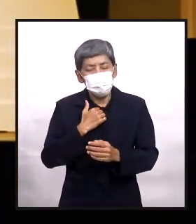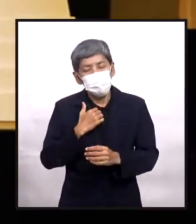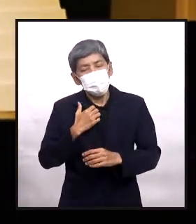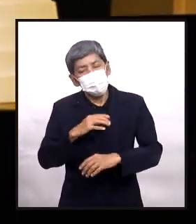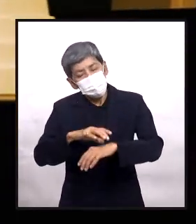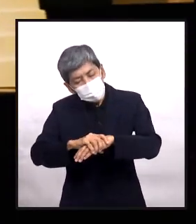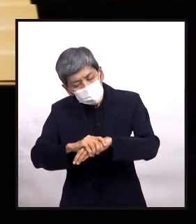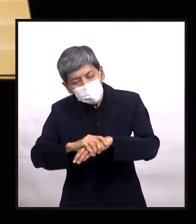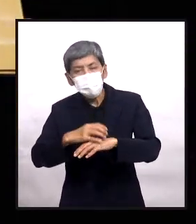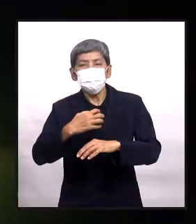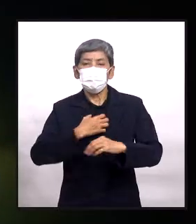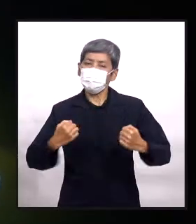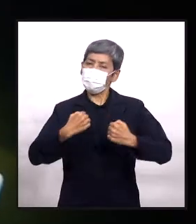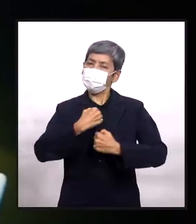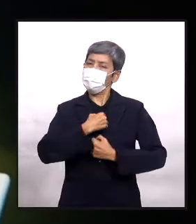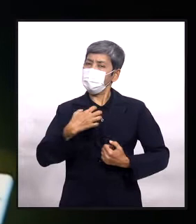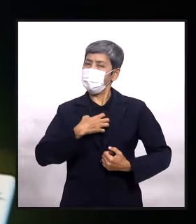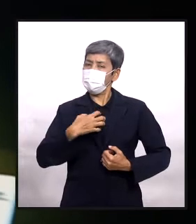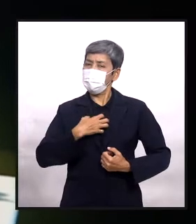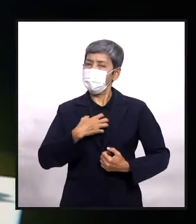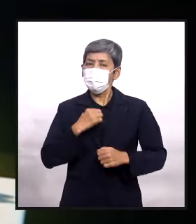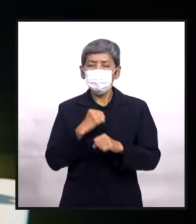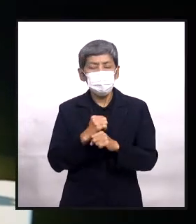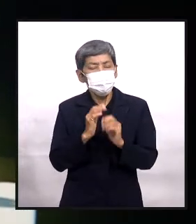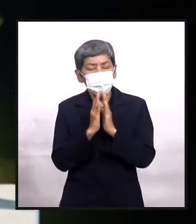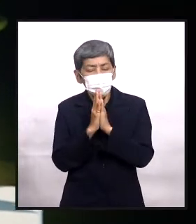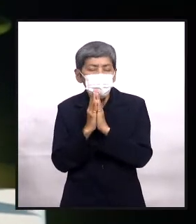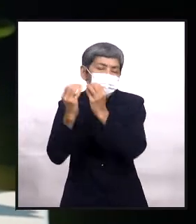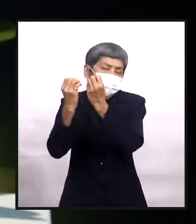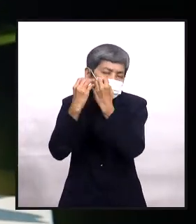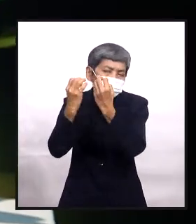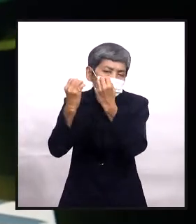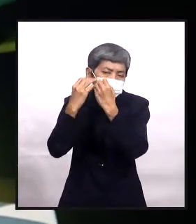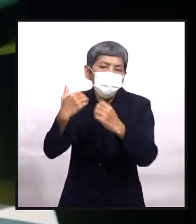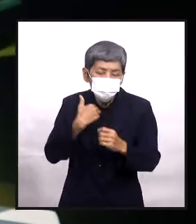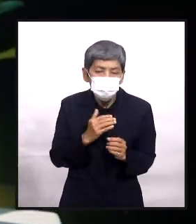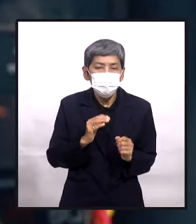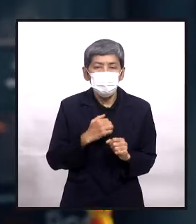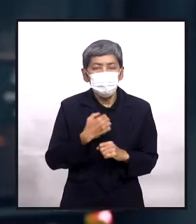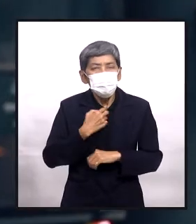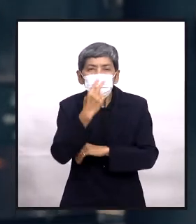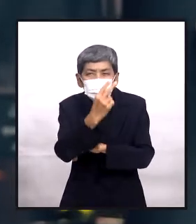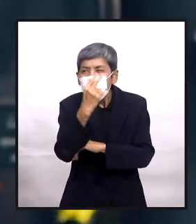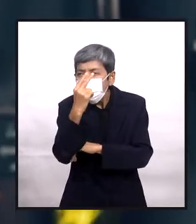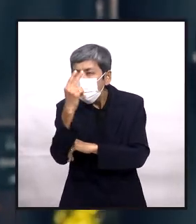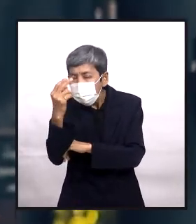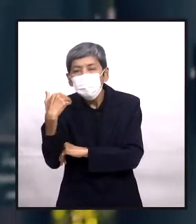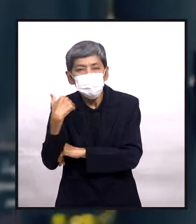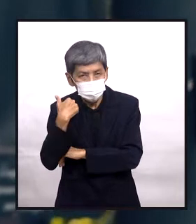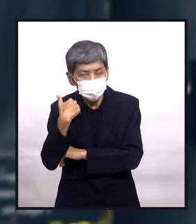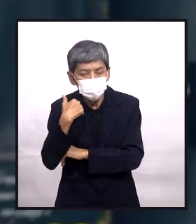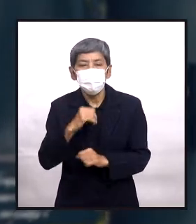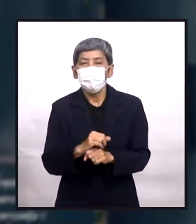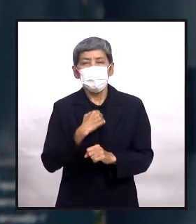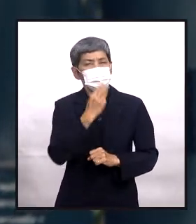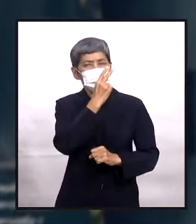ให้ใครมาจับมืออยากจะแต่งตัวยังไงอยากจะฟังพระรูปไหนเทศหรือเพลงอะไรเนี่ยก็จะมีชุดคำถามที่เราเตรียมไว้ให้เรียกว่า living view